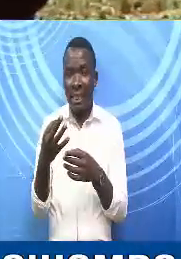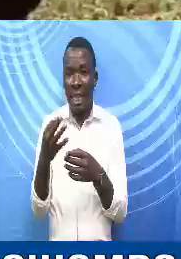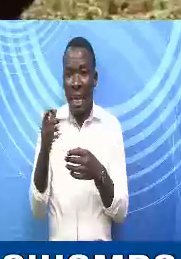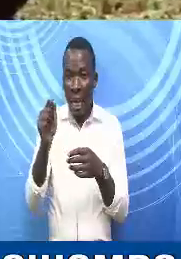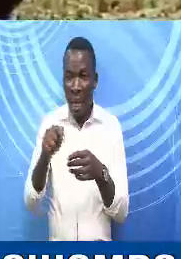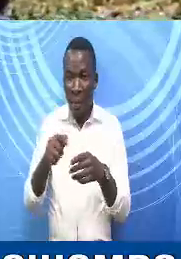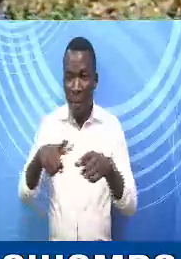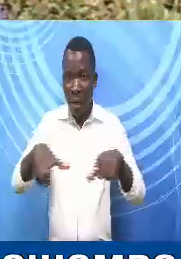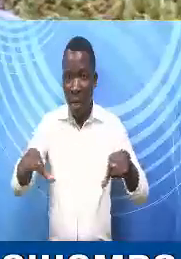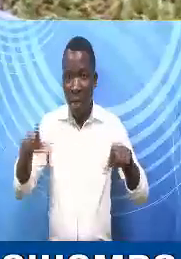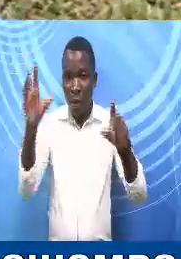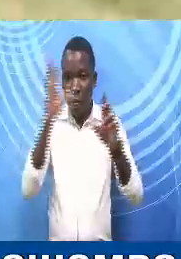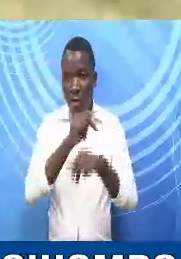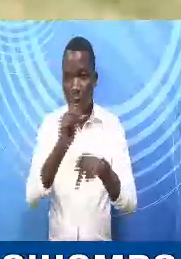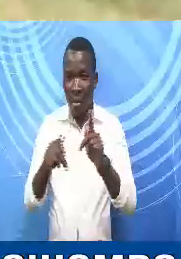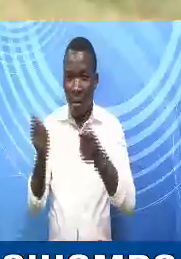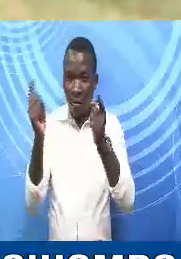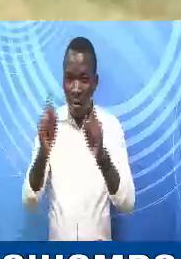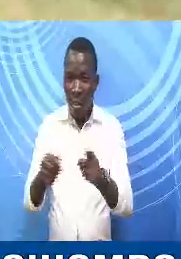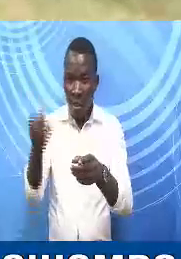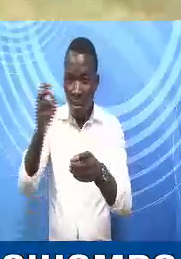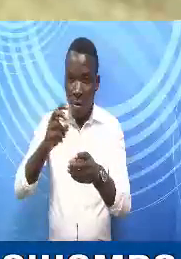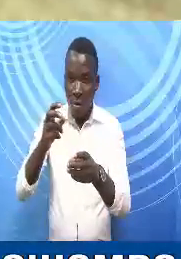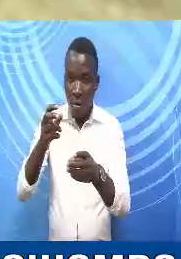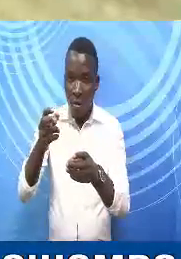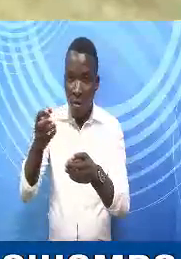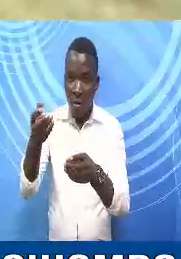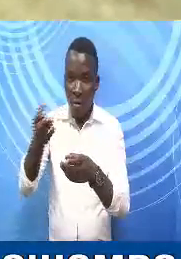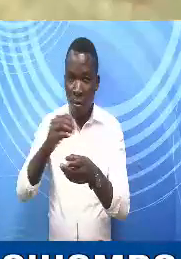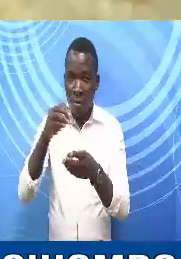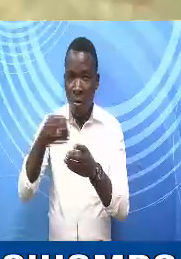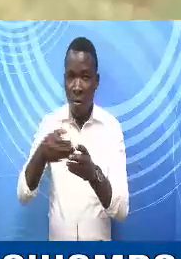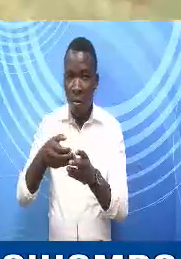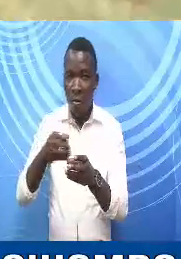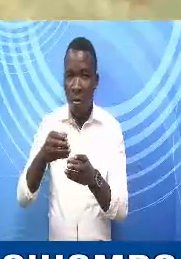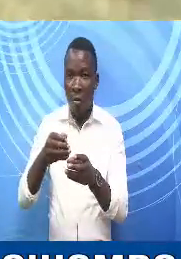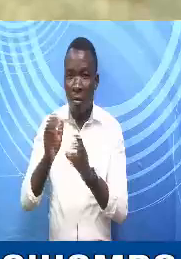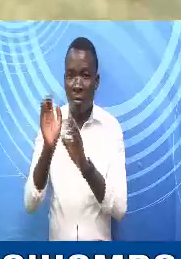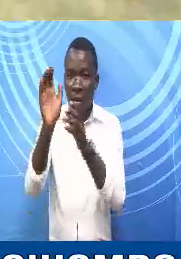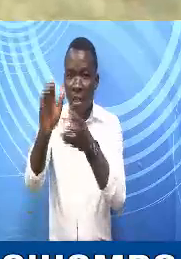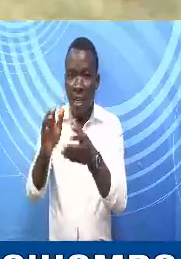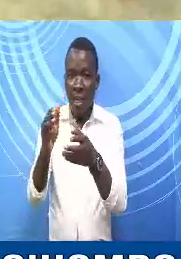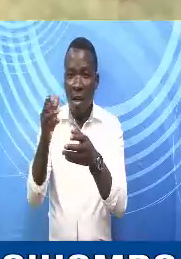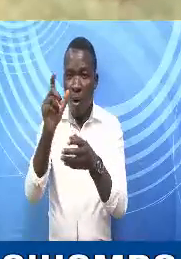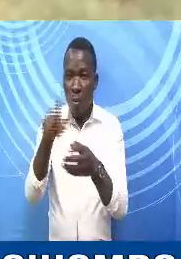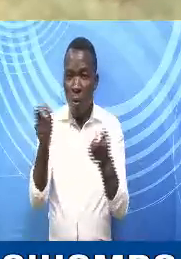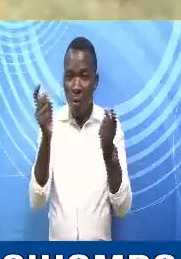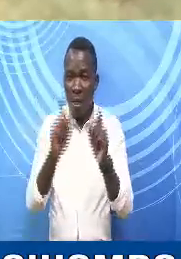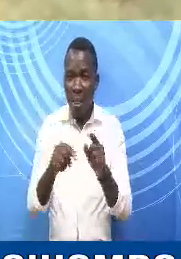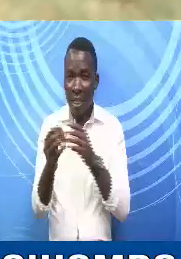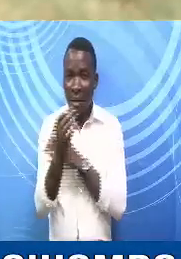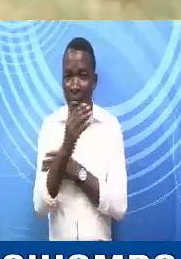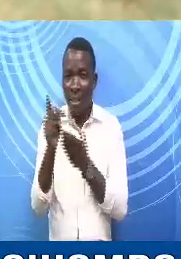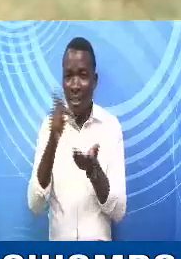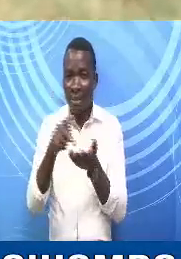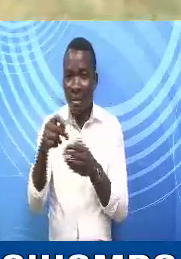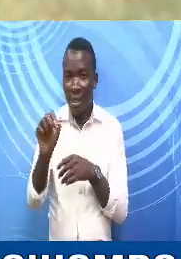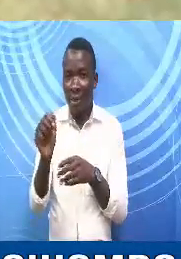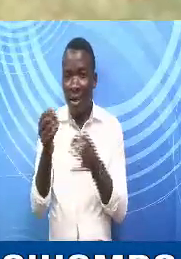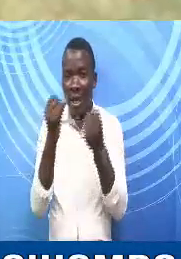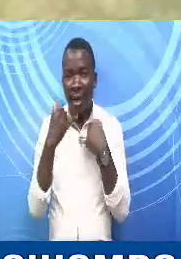mirima ho twabuze n'abaza kubitwara. Hari umuntu wageze ahangaha aje kumbaza igiciro cyabyo, arambwira nka 2200 gusa. Reba uko hangana uko